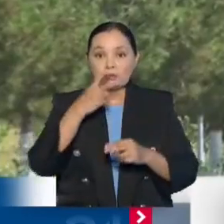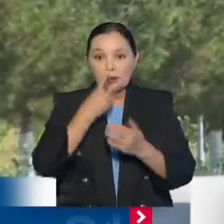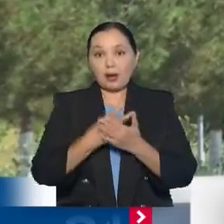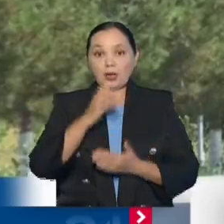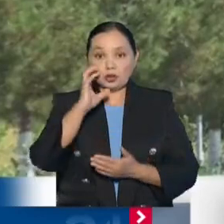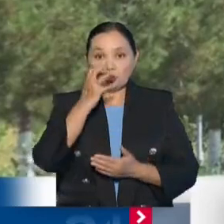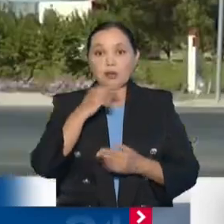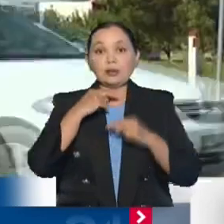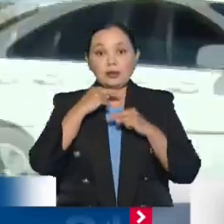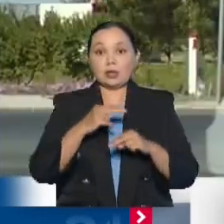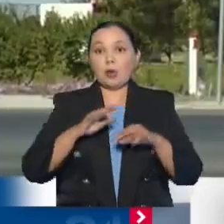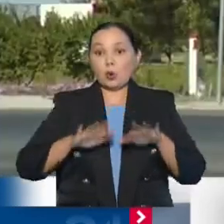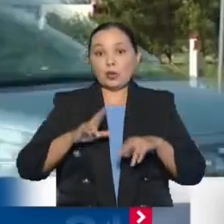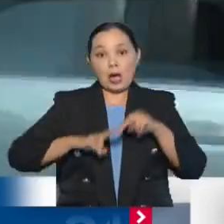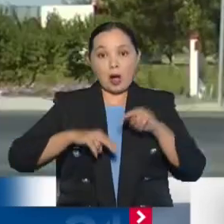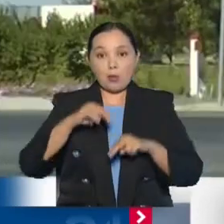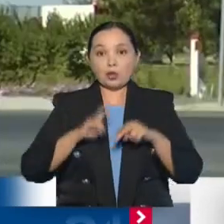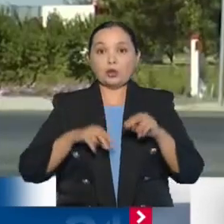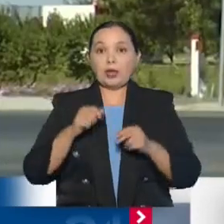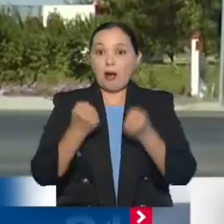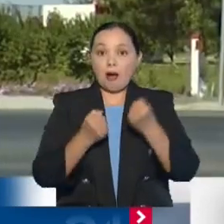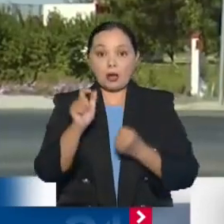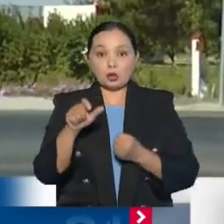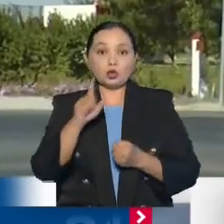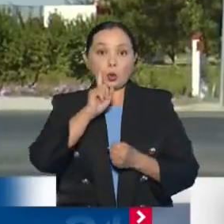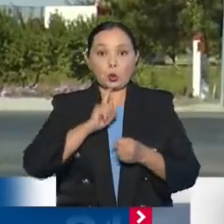e'tibor hududlarni obodonlashtirish, yo'lovchi va haydovchilarga birdek